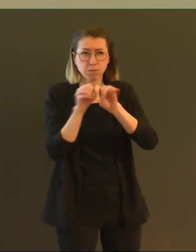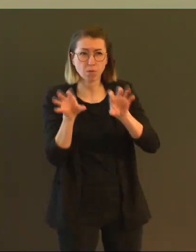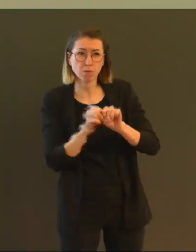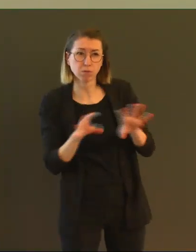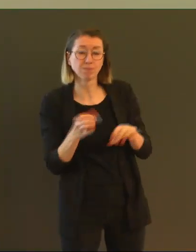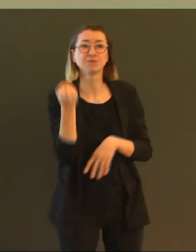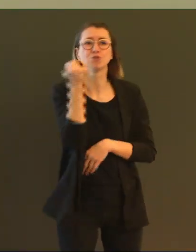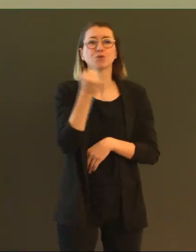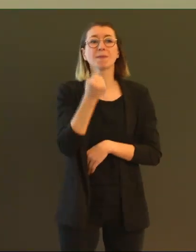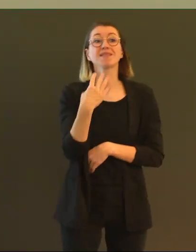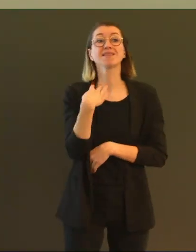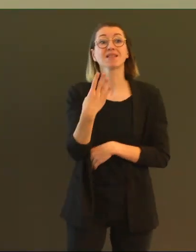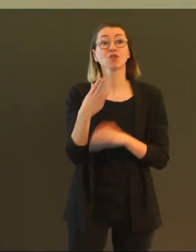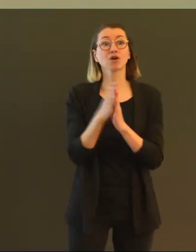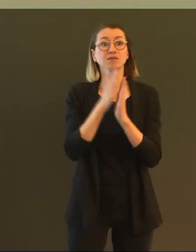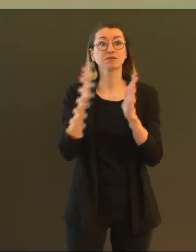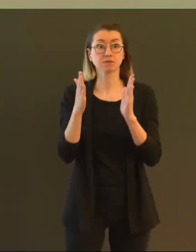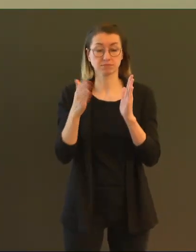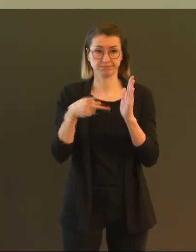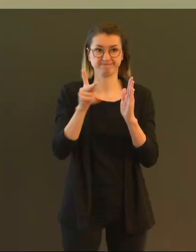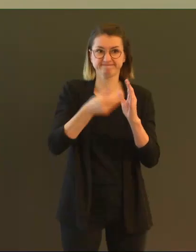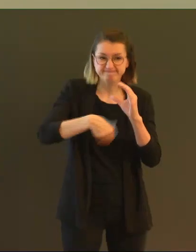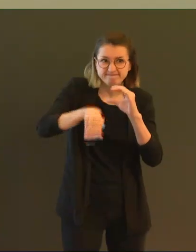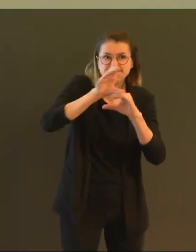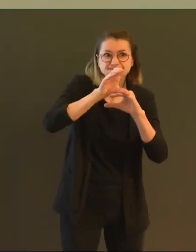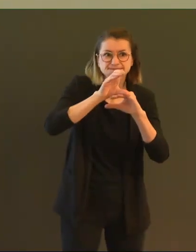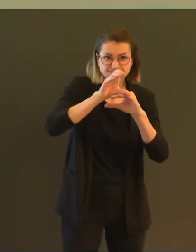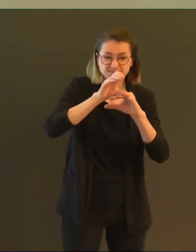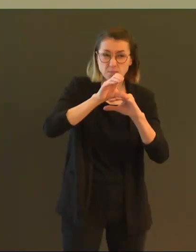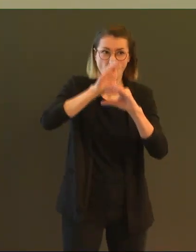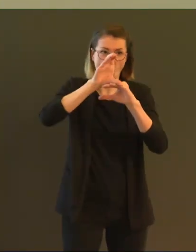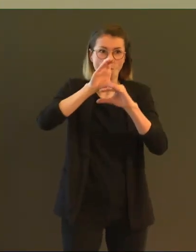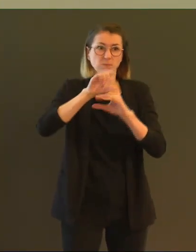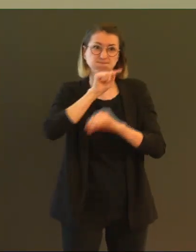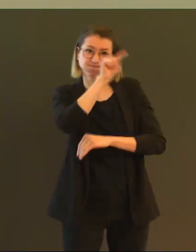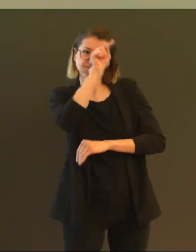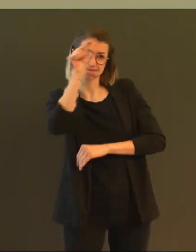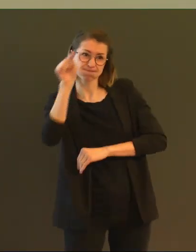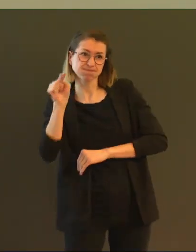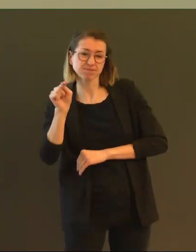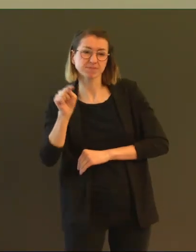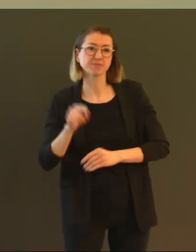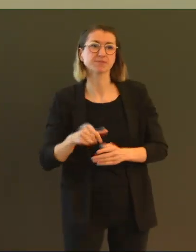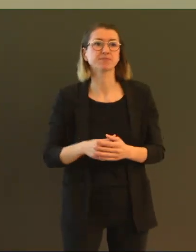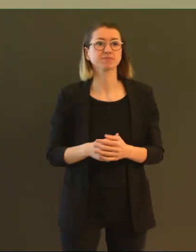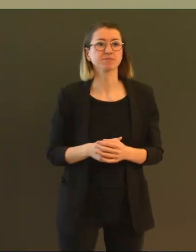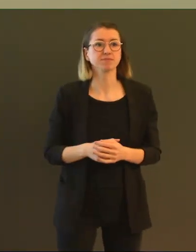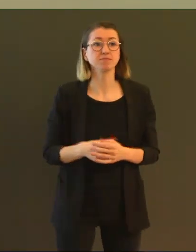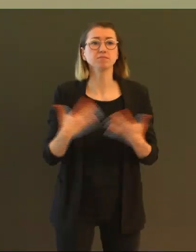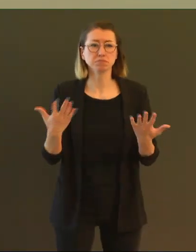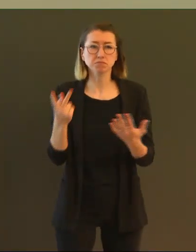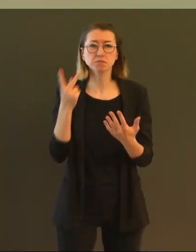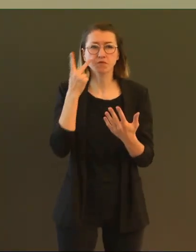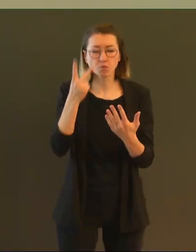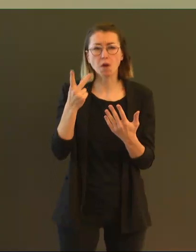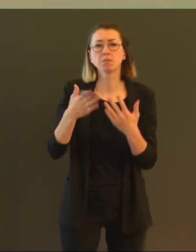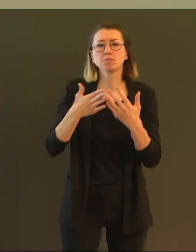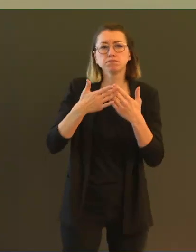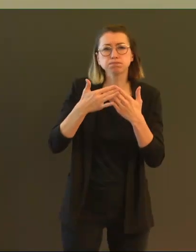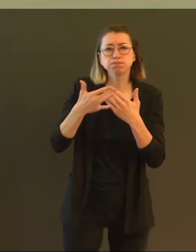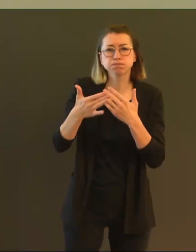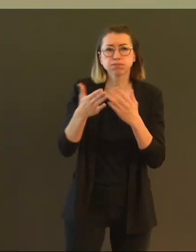cette surmortalité est particulièrement importante, qu'elle va petit à petit, par la suite, à la semaine